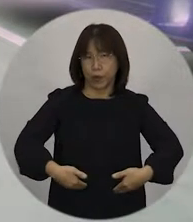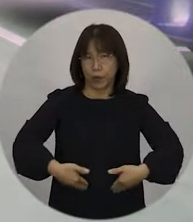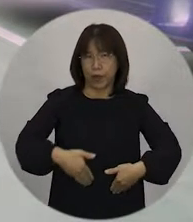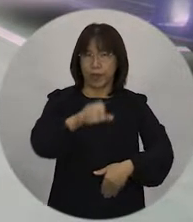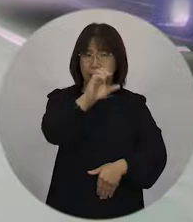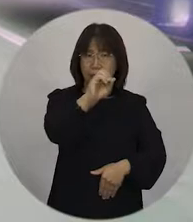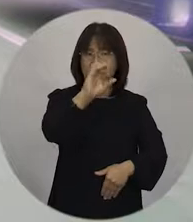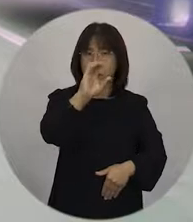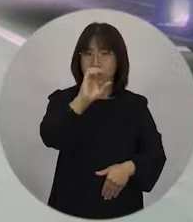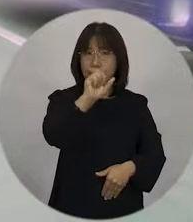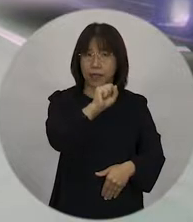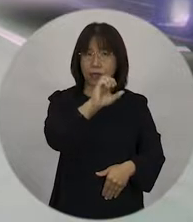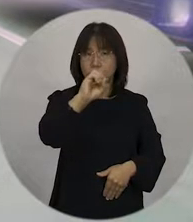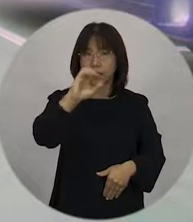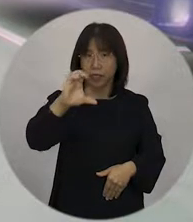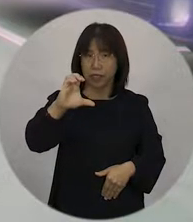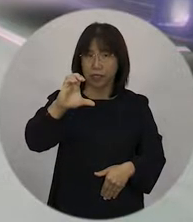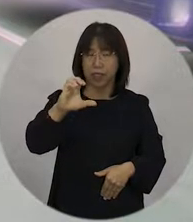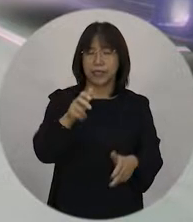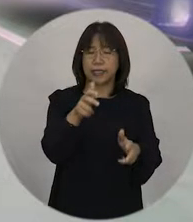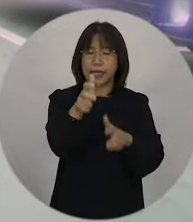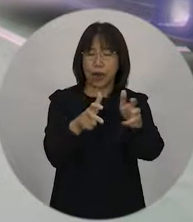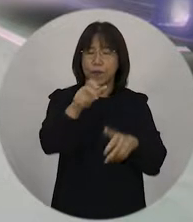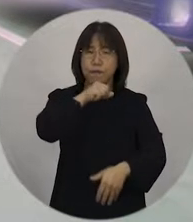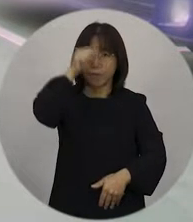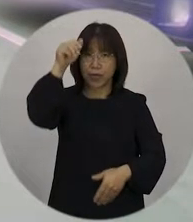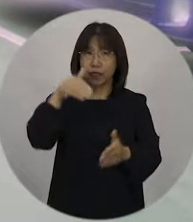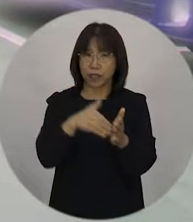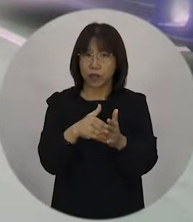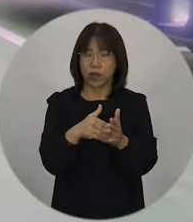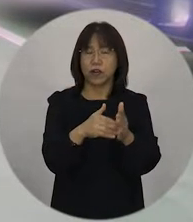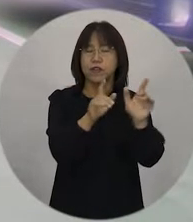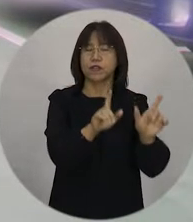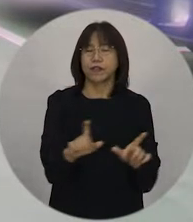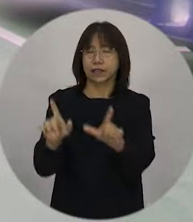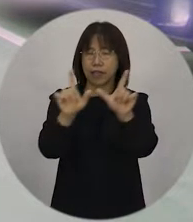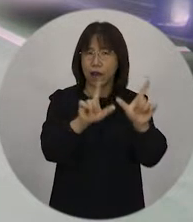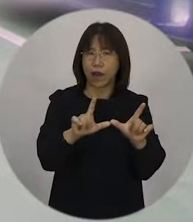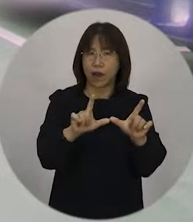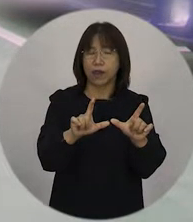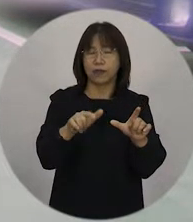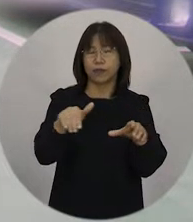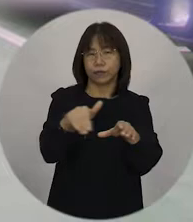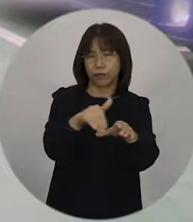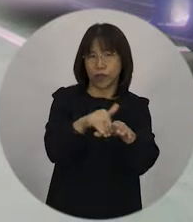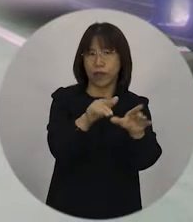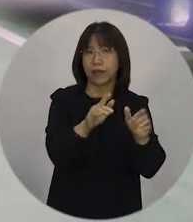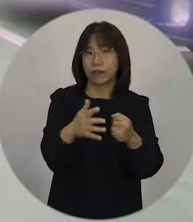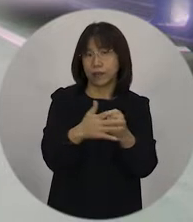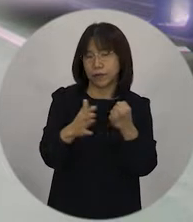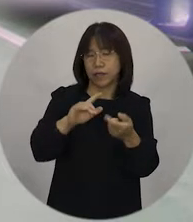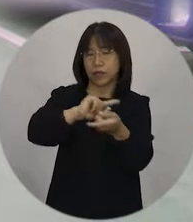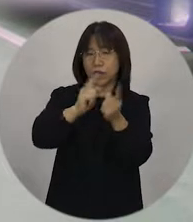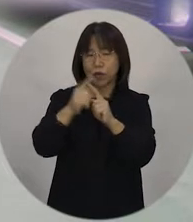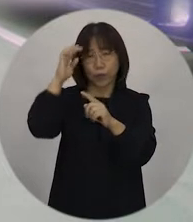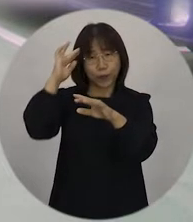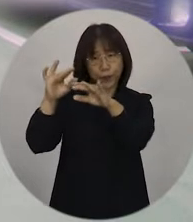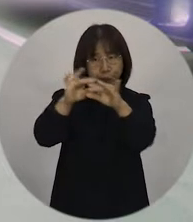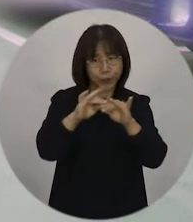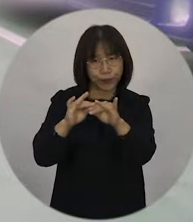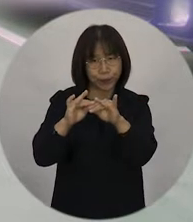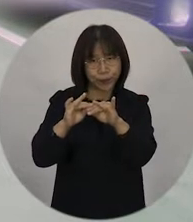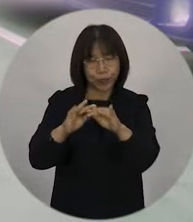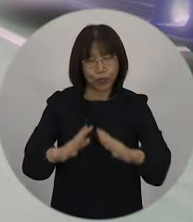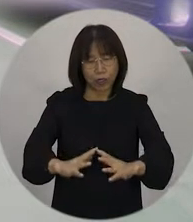꼭 필요한 생활 SOC 사업이 선정되었습니다. 지역의 정주 환경을 개선할 새로운 여건 문화 공간인 만큼